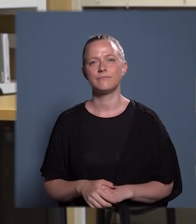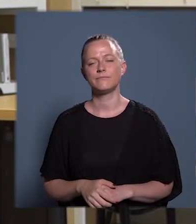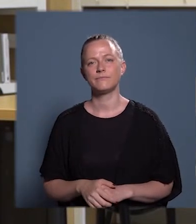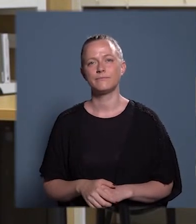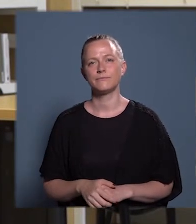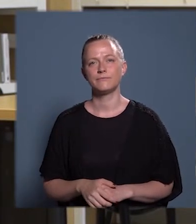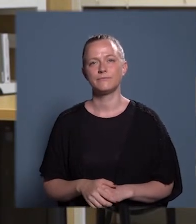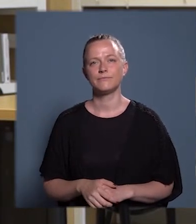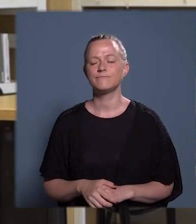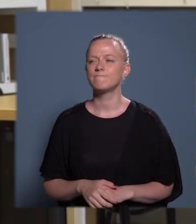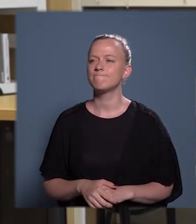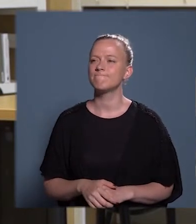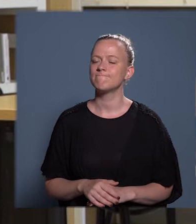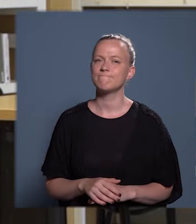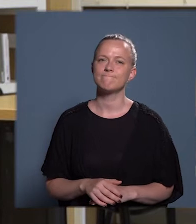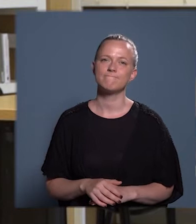jönnek